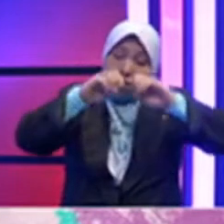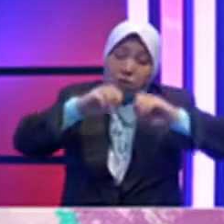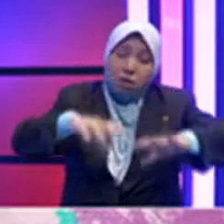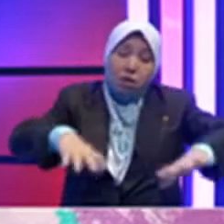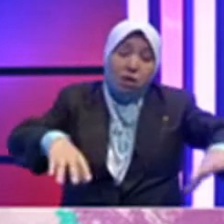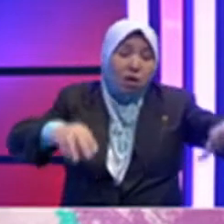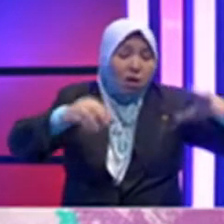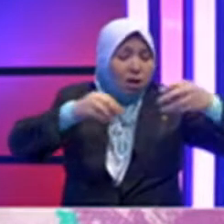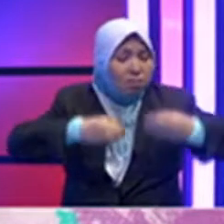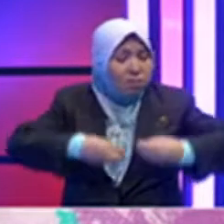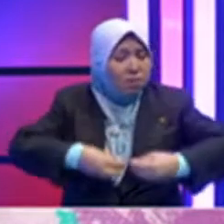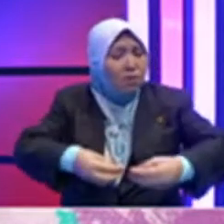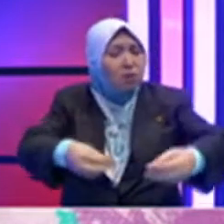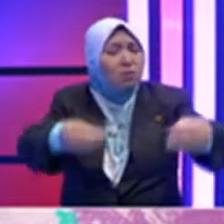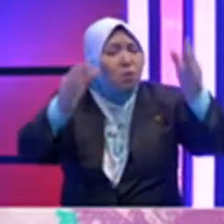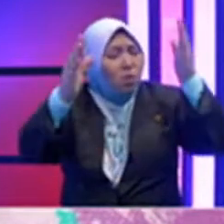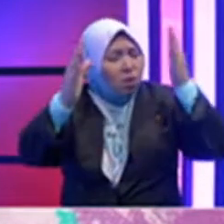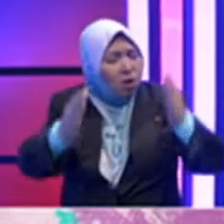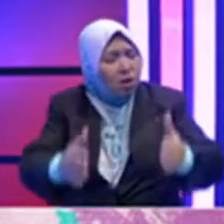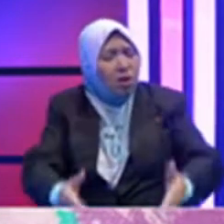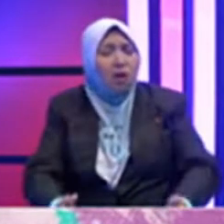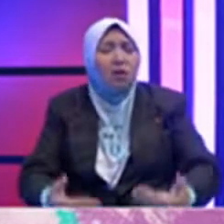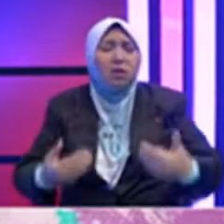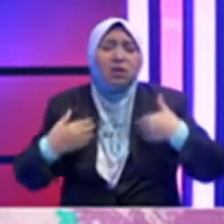النار ومن حولها